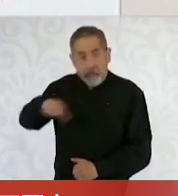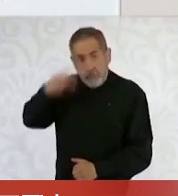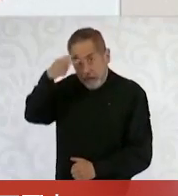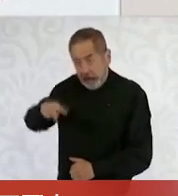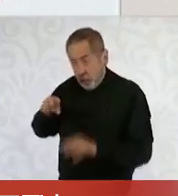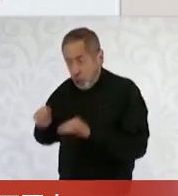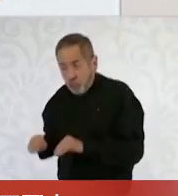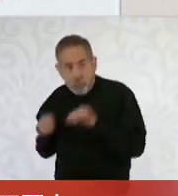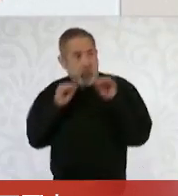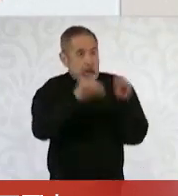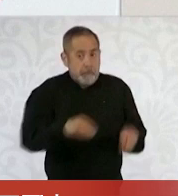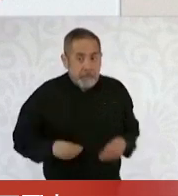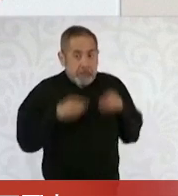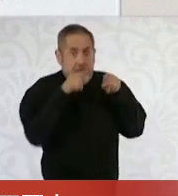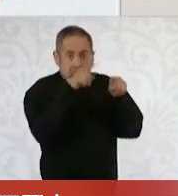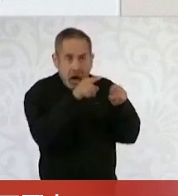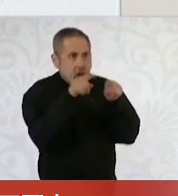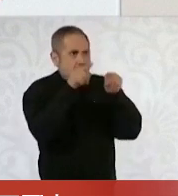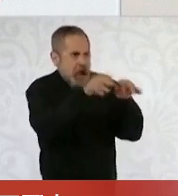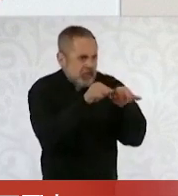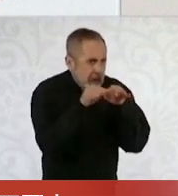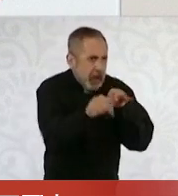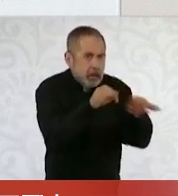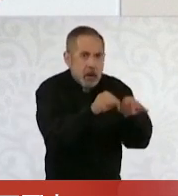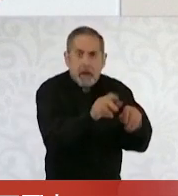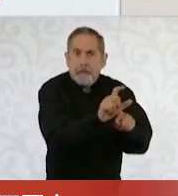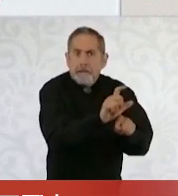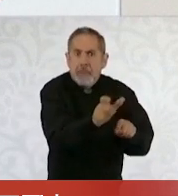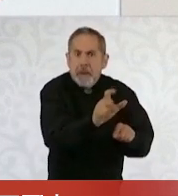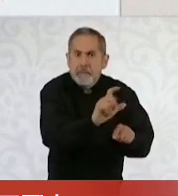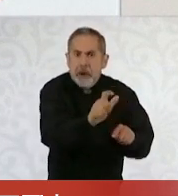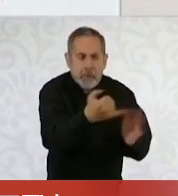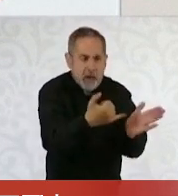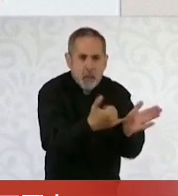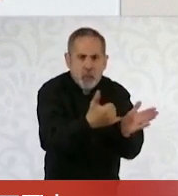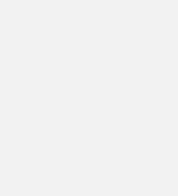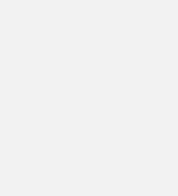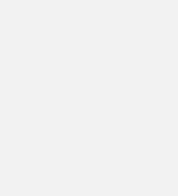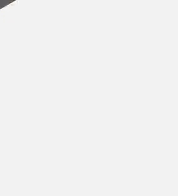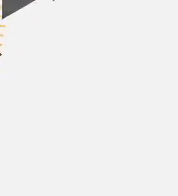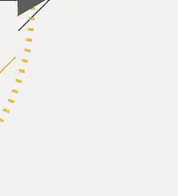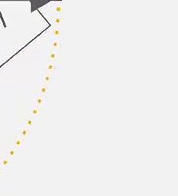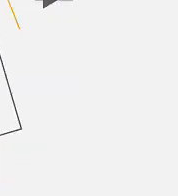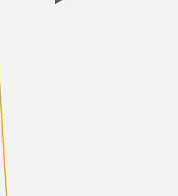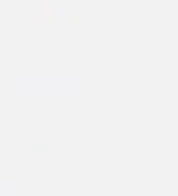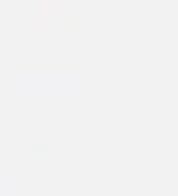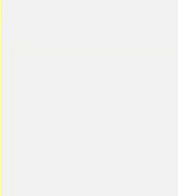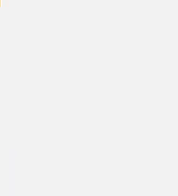其规模已较最初的3000人大幅减少。